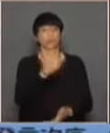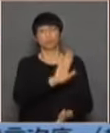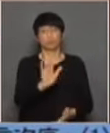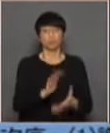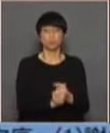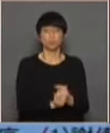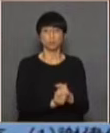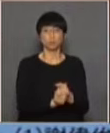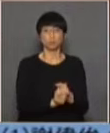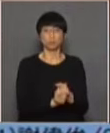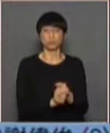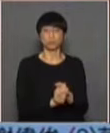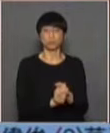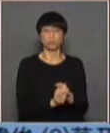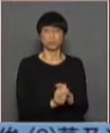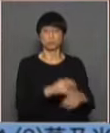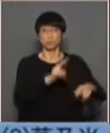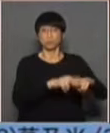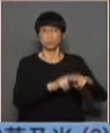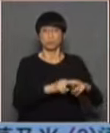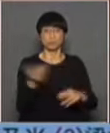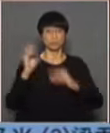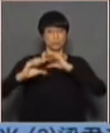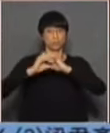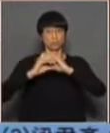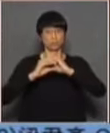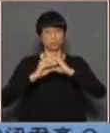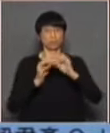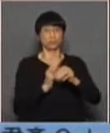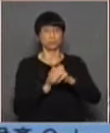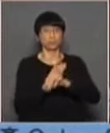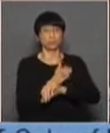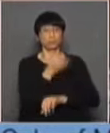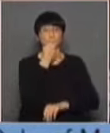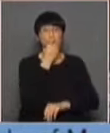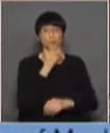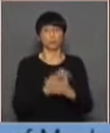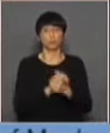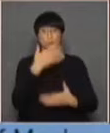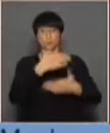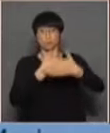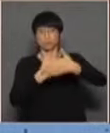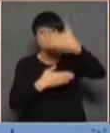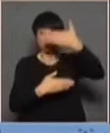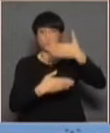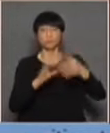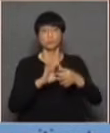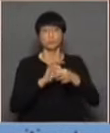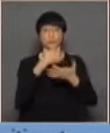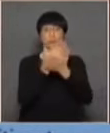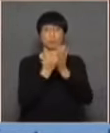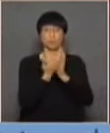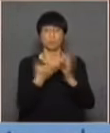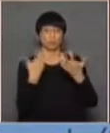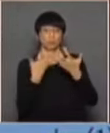塘香园围口岸去年出现超支的问题，香港口岸大楼和相关设施估算工程费